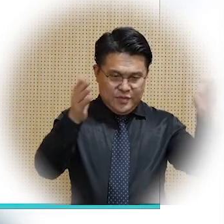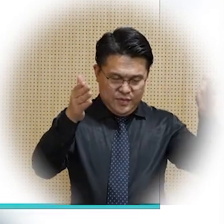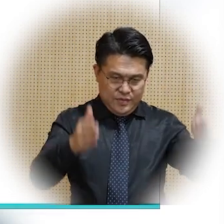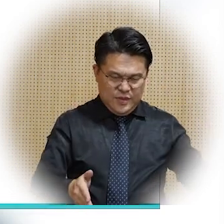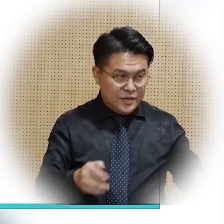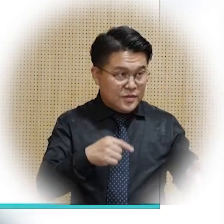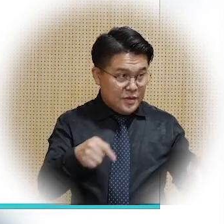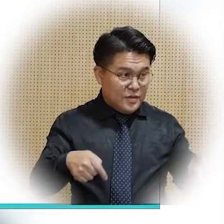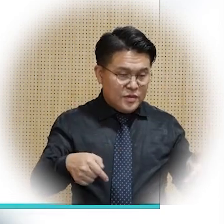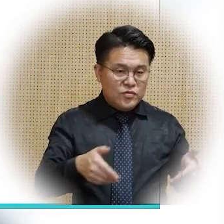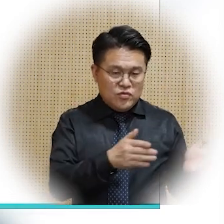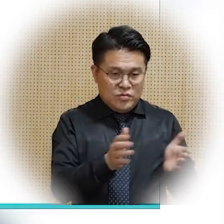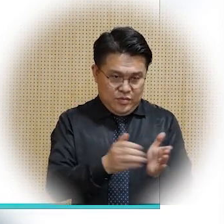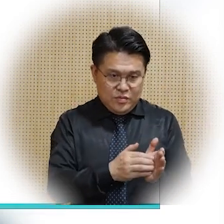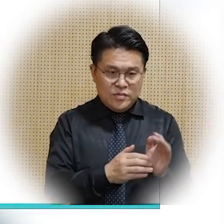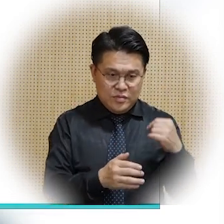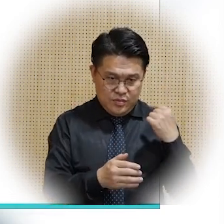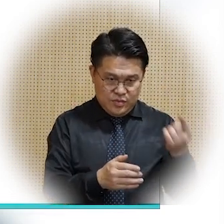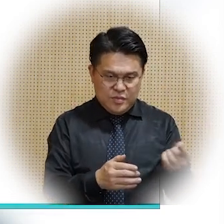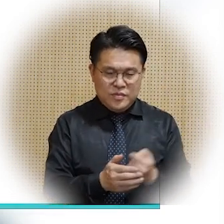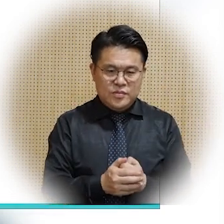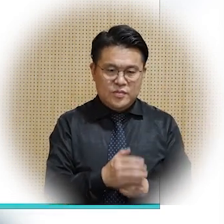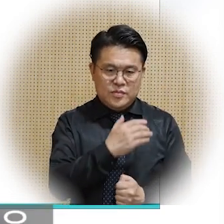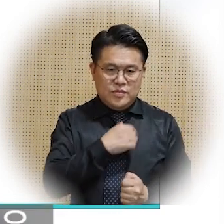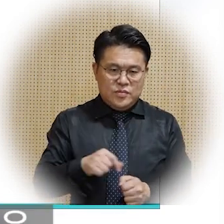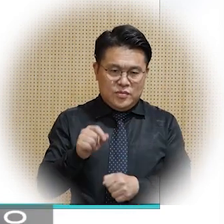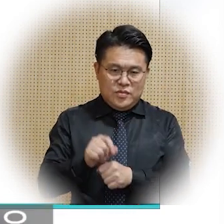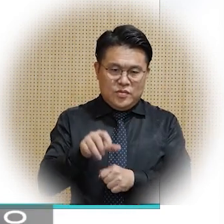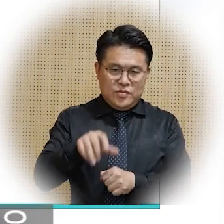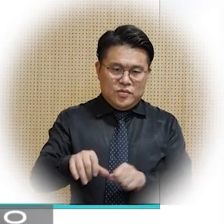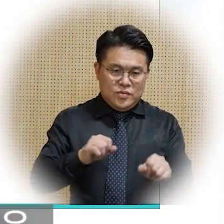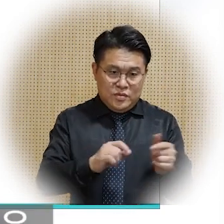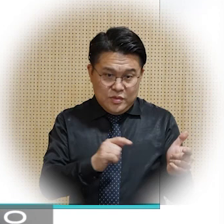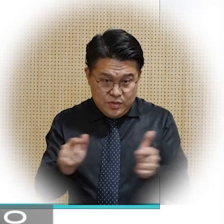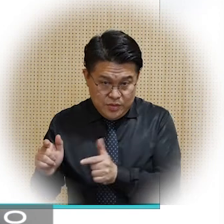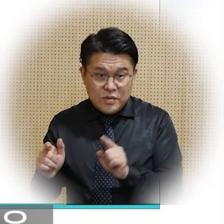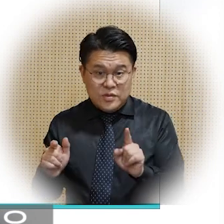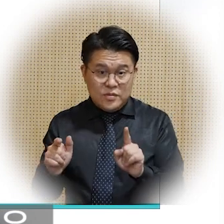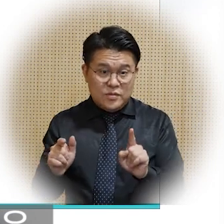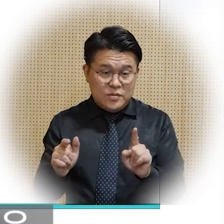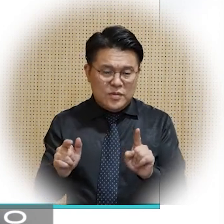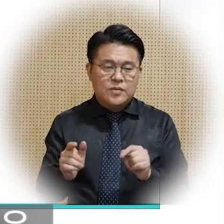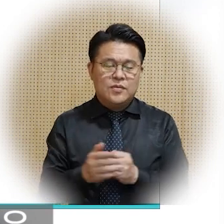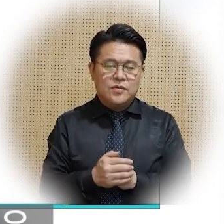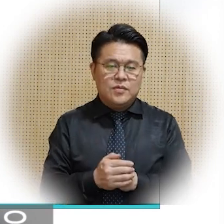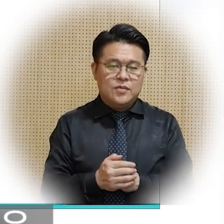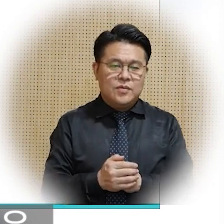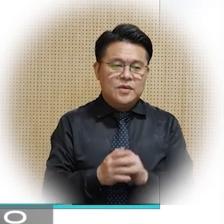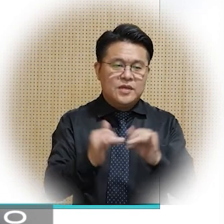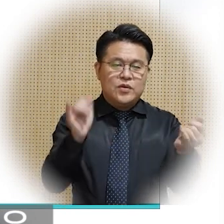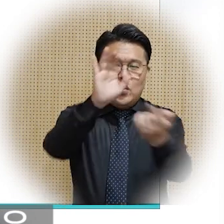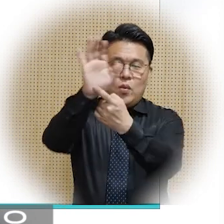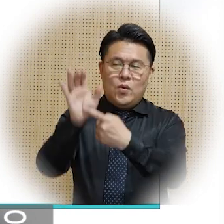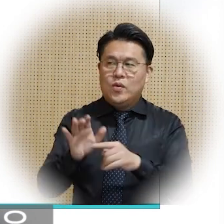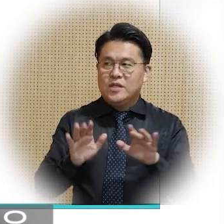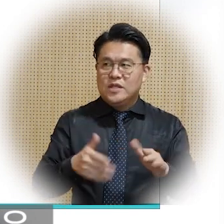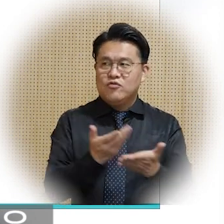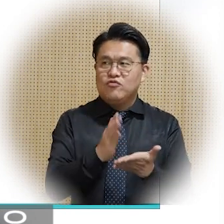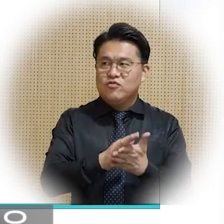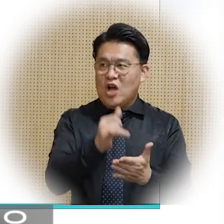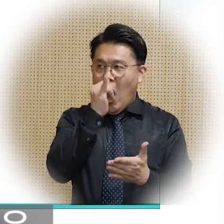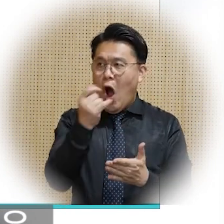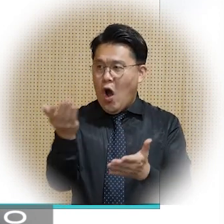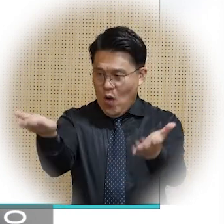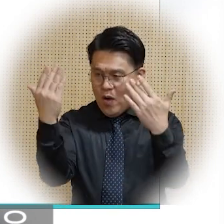받아가지고 천막을 쳐서 세팅을 하는 게 이제 있고요. 그 다음에 이제 실질적으로 동사무소에서 해야 될 역할들은 지역 내에